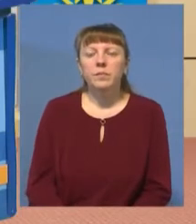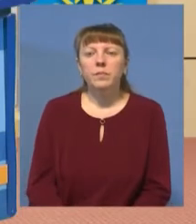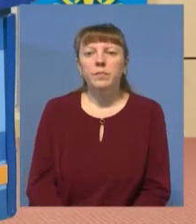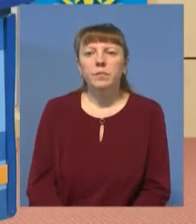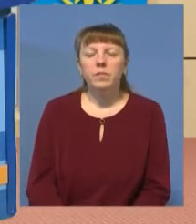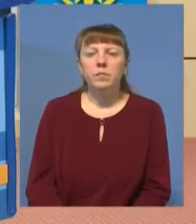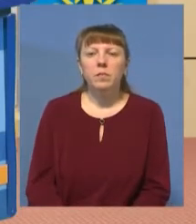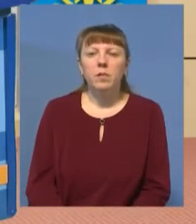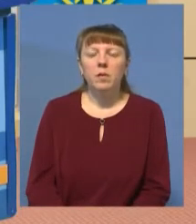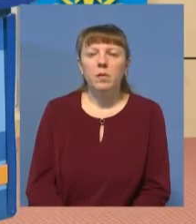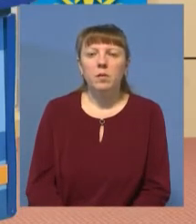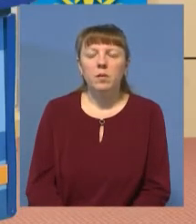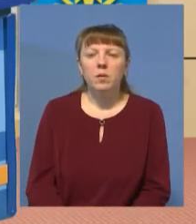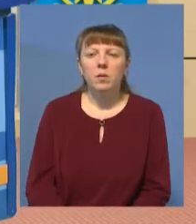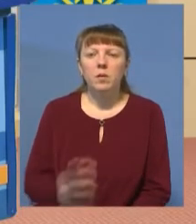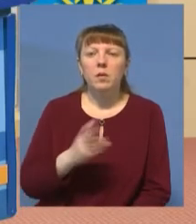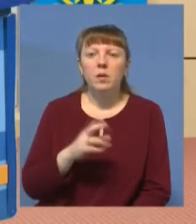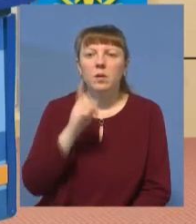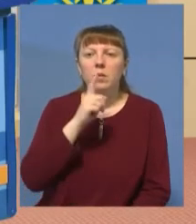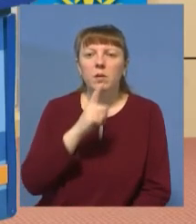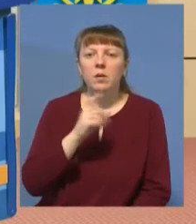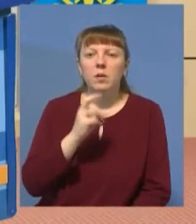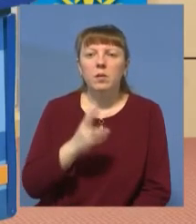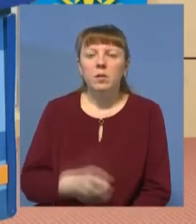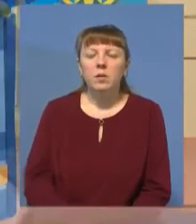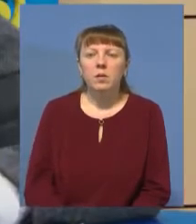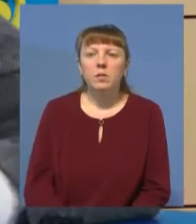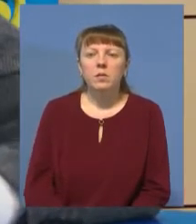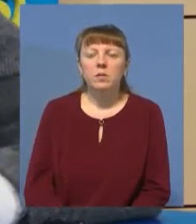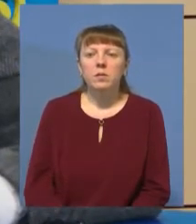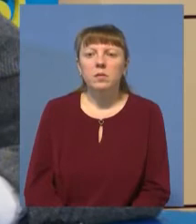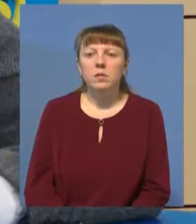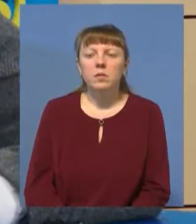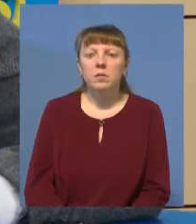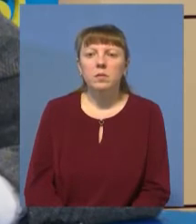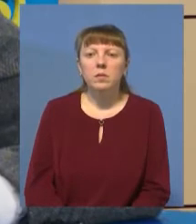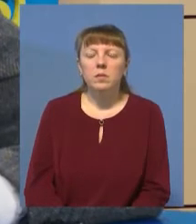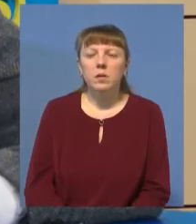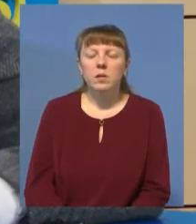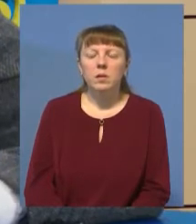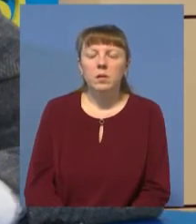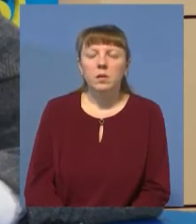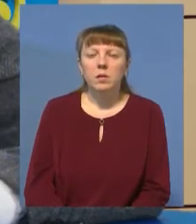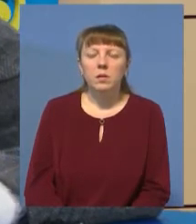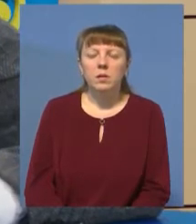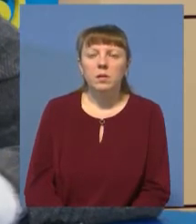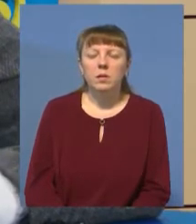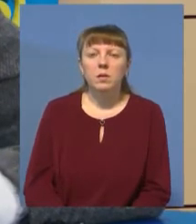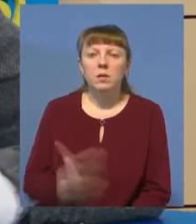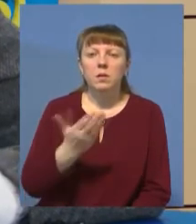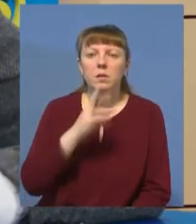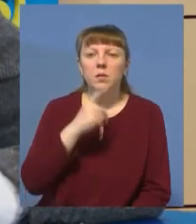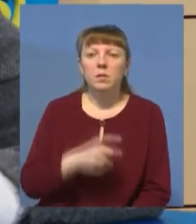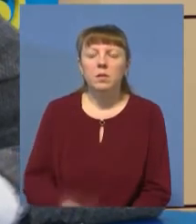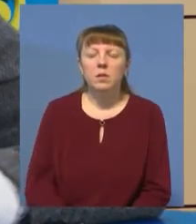Часто гарантийные сроки, они бывают довольно малые, это все-таки... Может такое быть, что вот изначально гарантийный срок он установлен